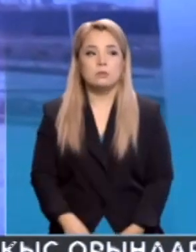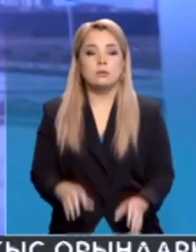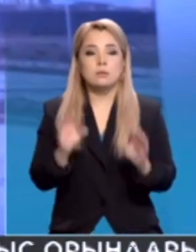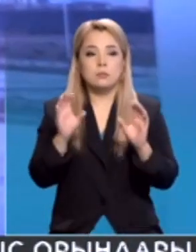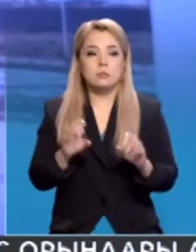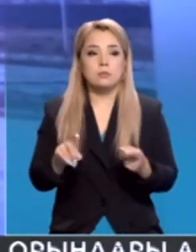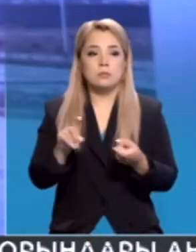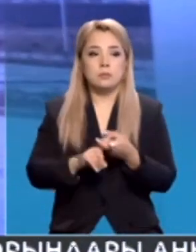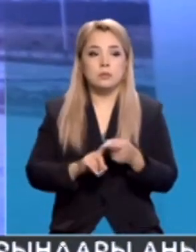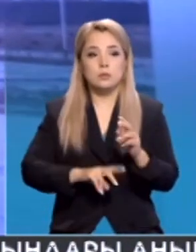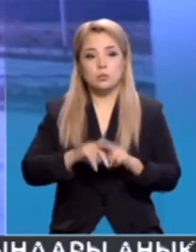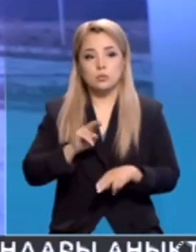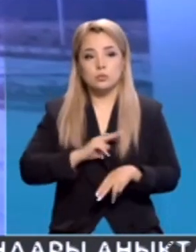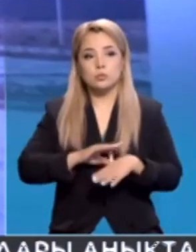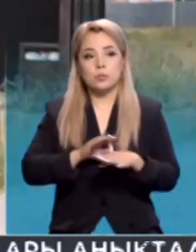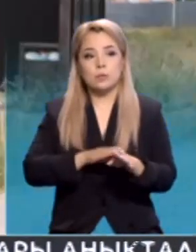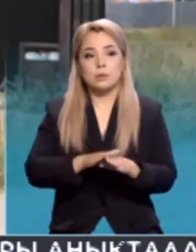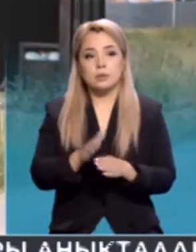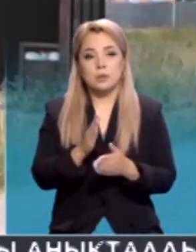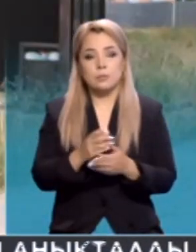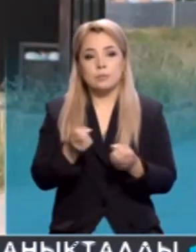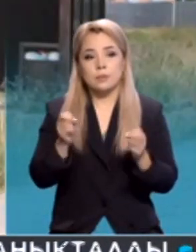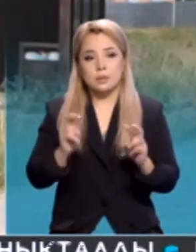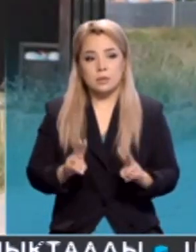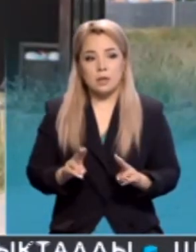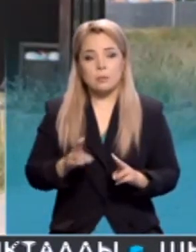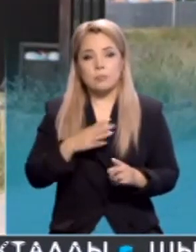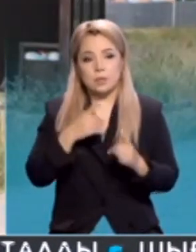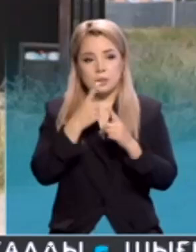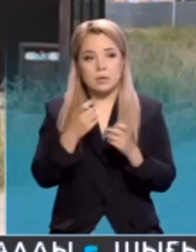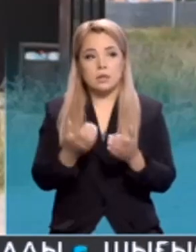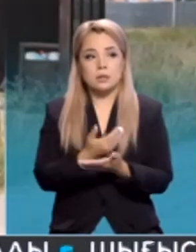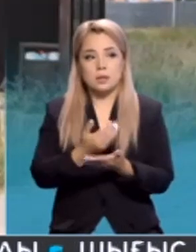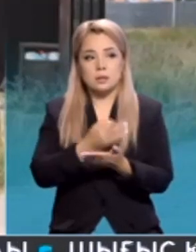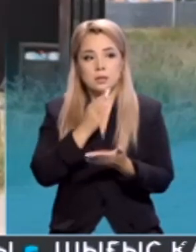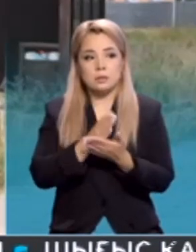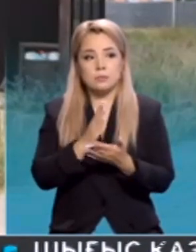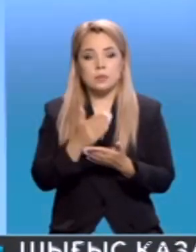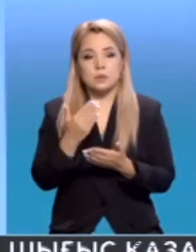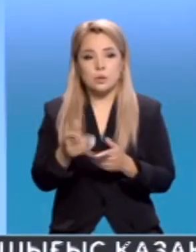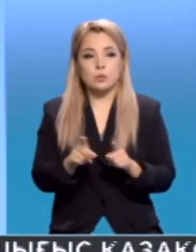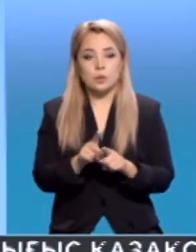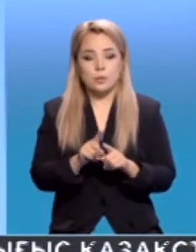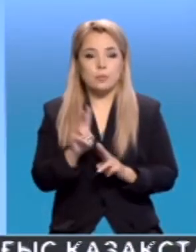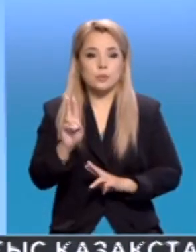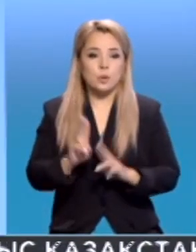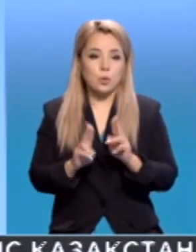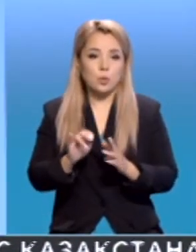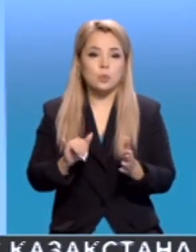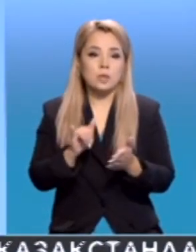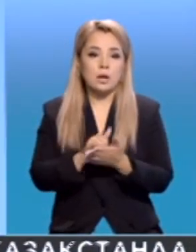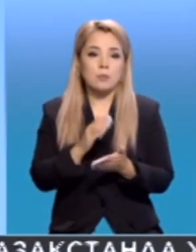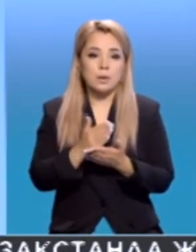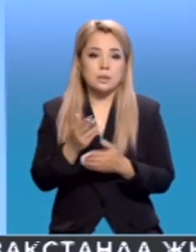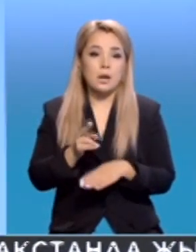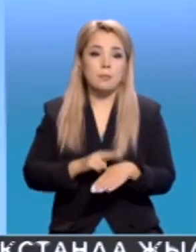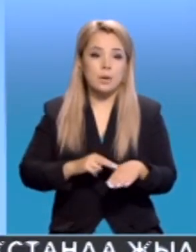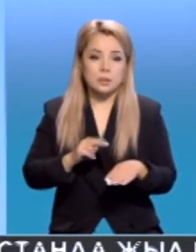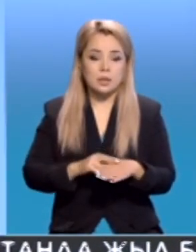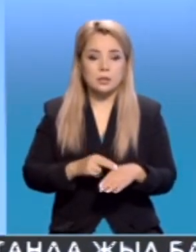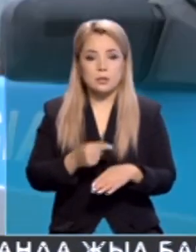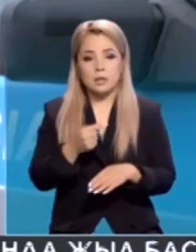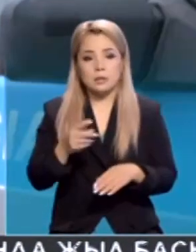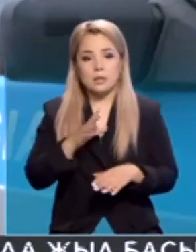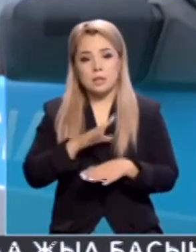бойынша құрылысы басталған жолдардың бойына арнайы белгілер полицияға қарасты техникалық қадағалау қызметінің нұсқауымен қойылады, бірақ оны полиция